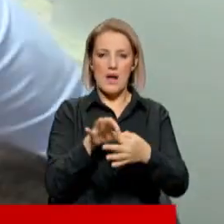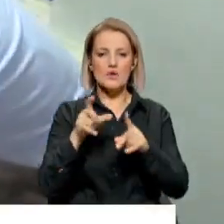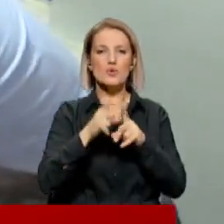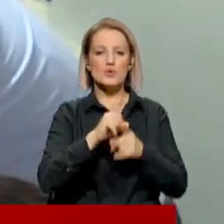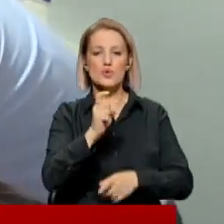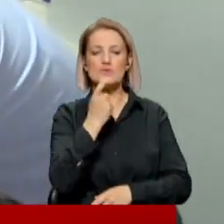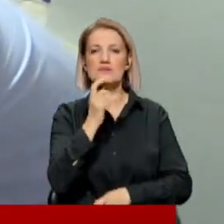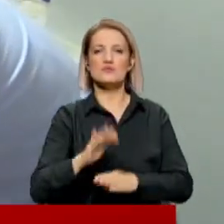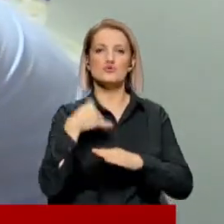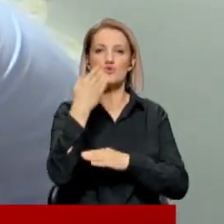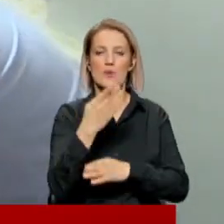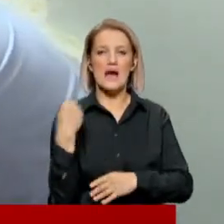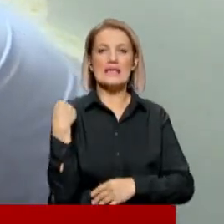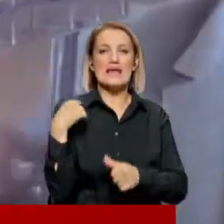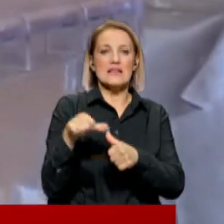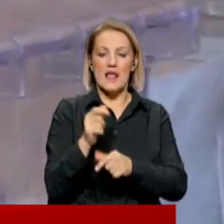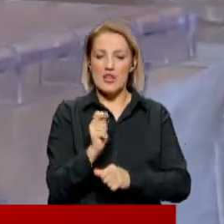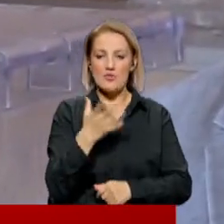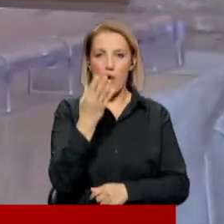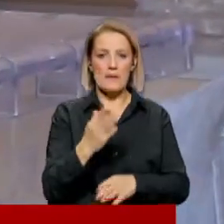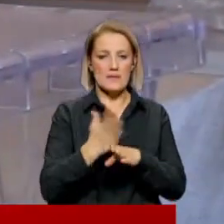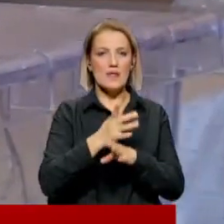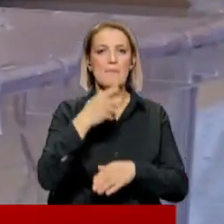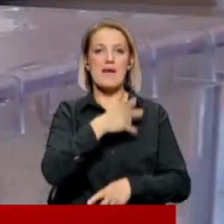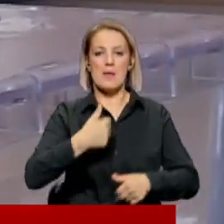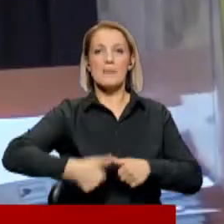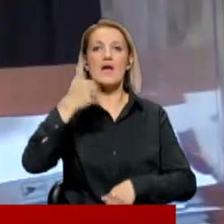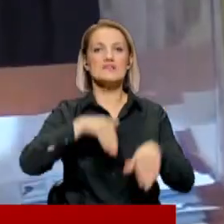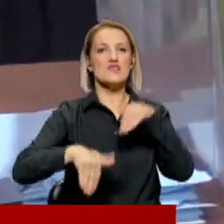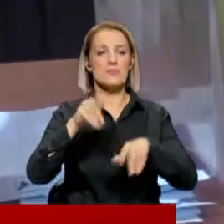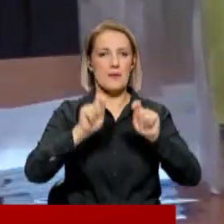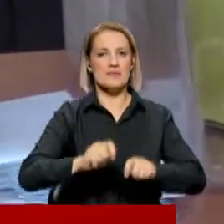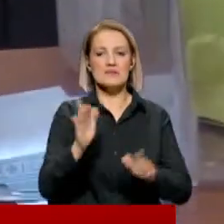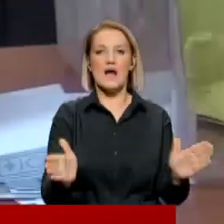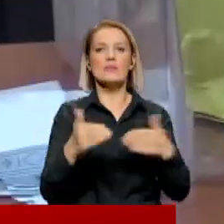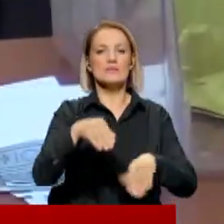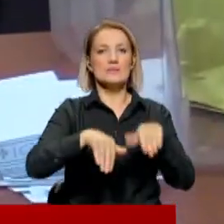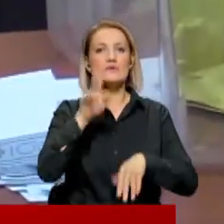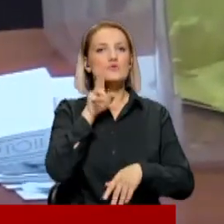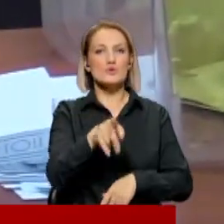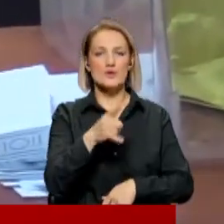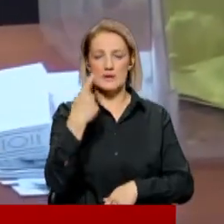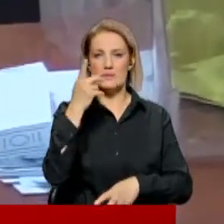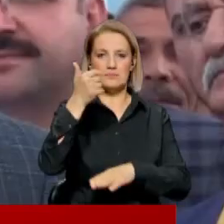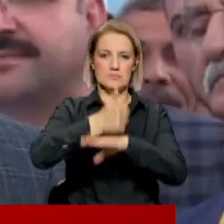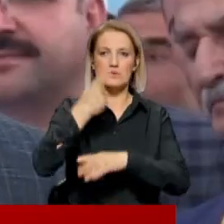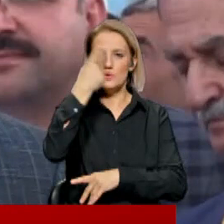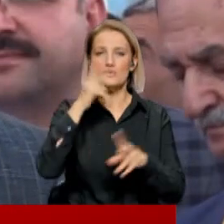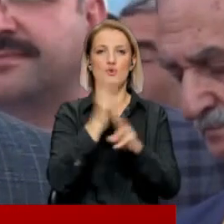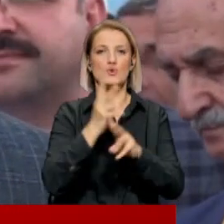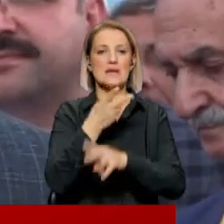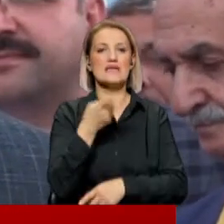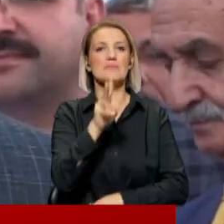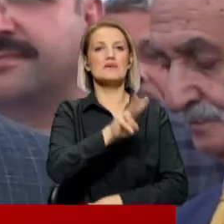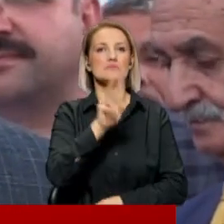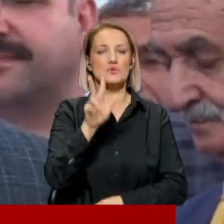yıl sonra yeniden belde olması nedeniyle belediye başkanlık seçimi yapıldı. Sandık sonuçları iktidarın yüzünü güldürdü.